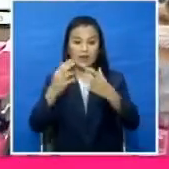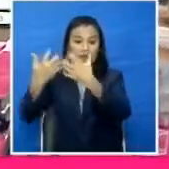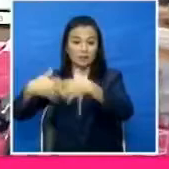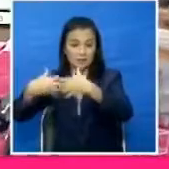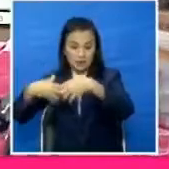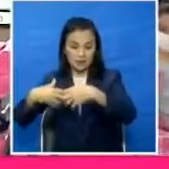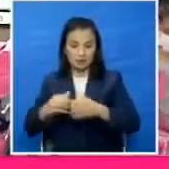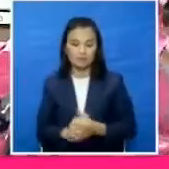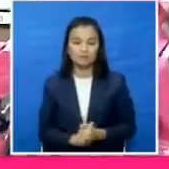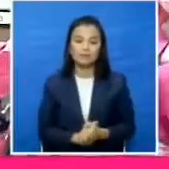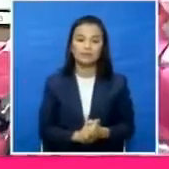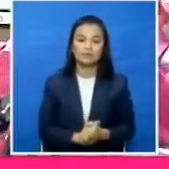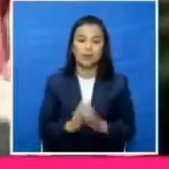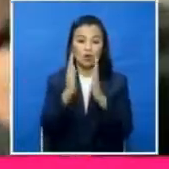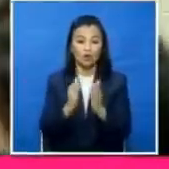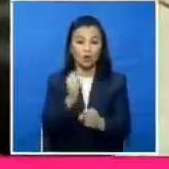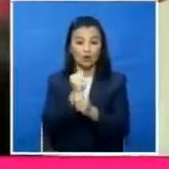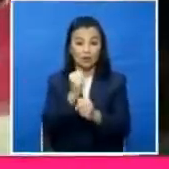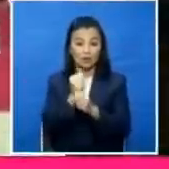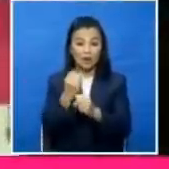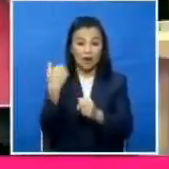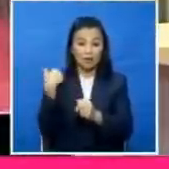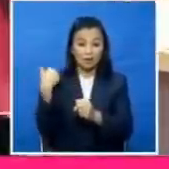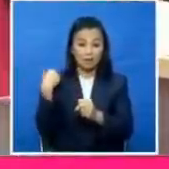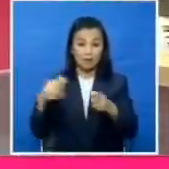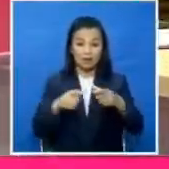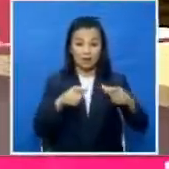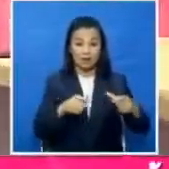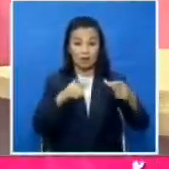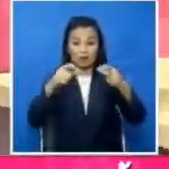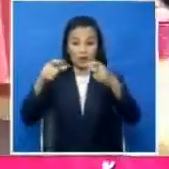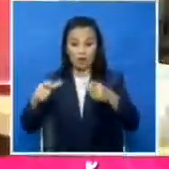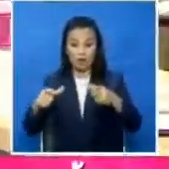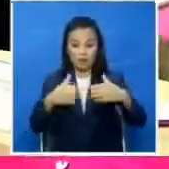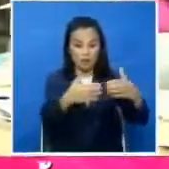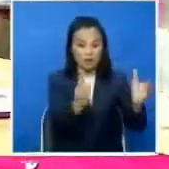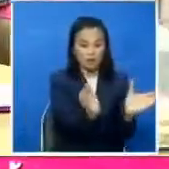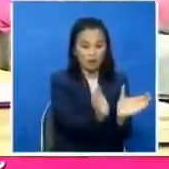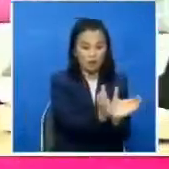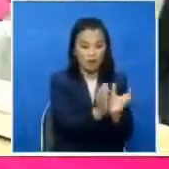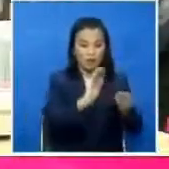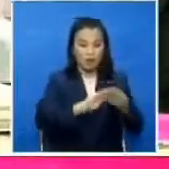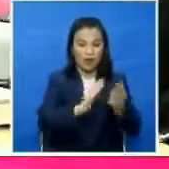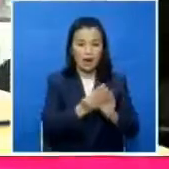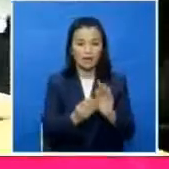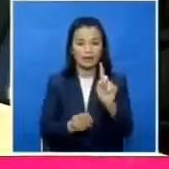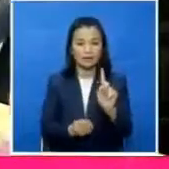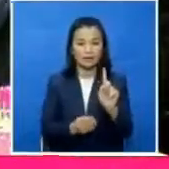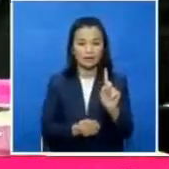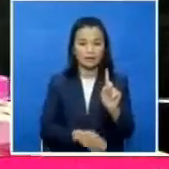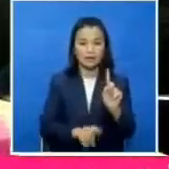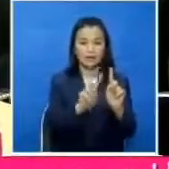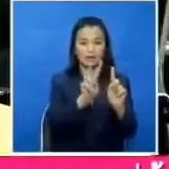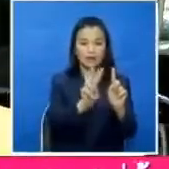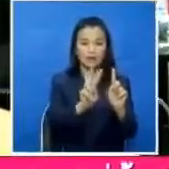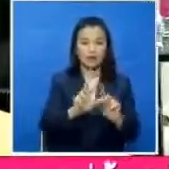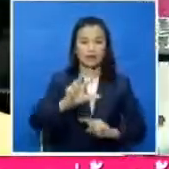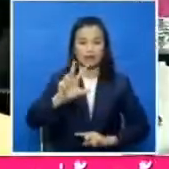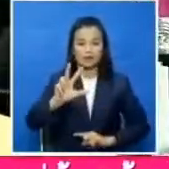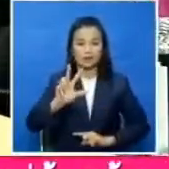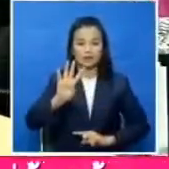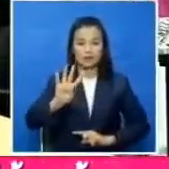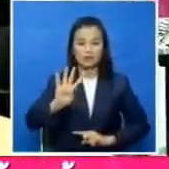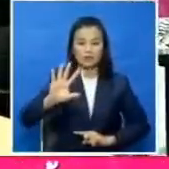ติพนักงานจะนำภาชนะพร้อมกล่องบรรจุลูกบอลแสดงหมายเลข1หมายเลข2 3